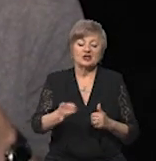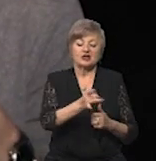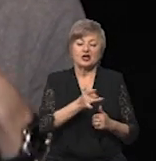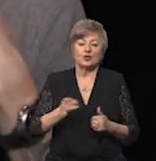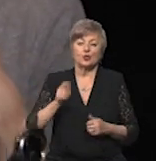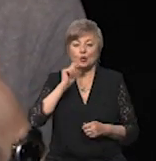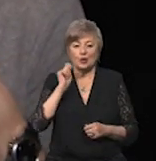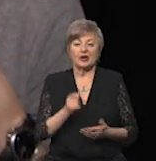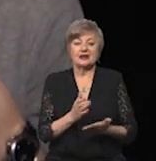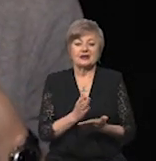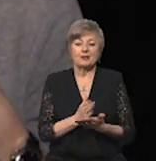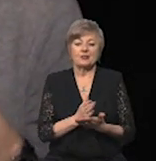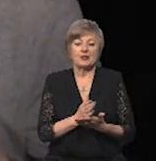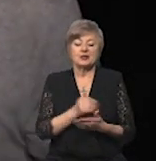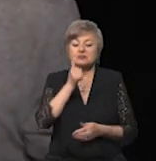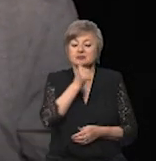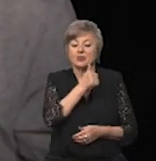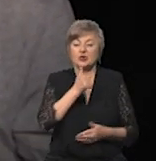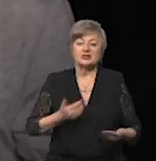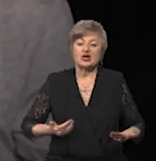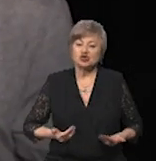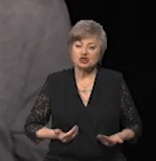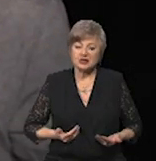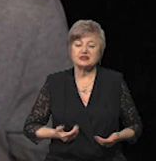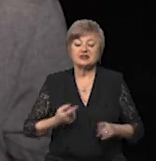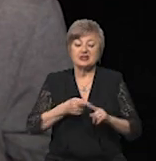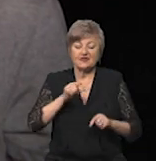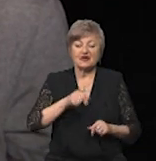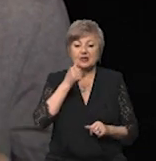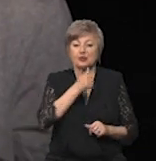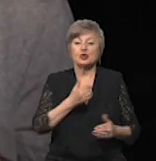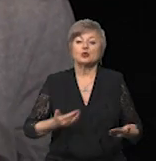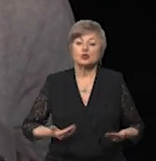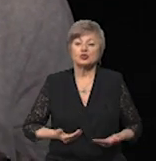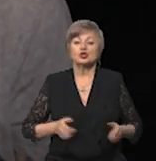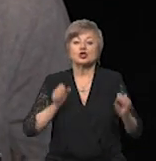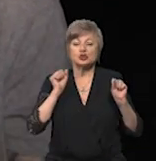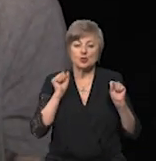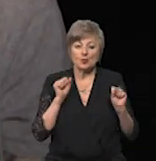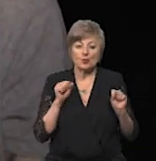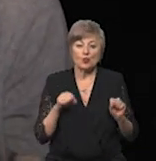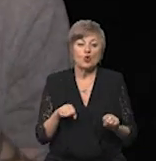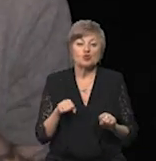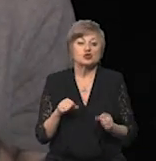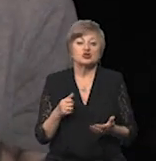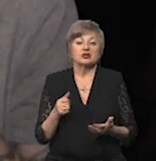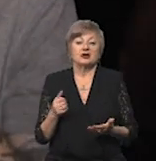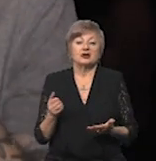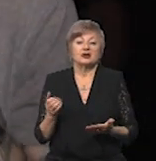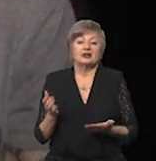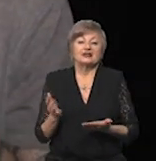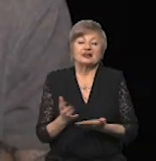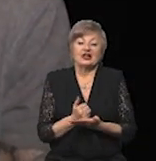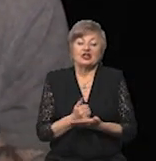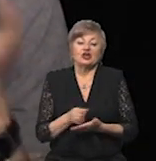таке собі потаємне життя, і в цьому потаємному житті можна знайти свій, ну, абсолютний такий космос,